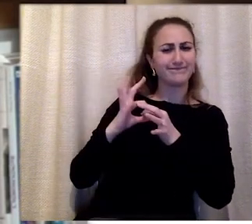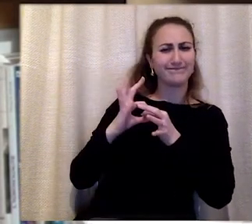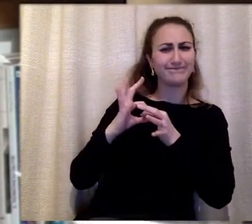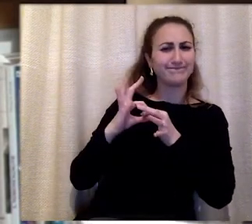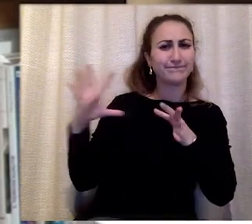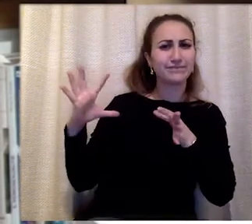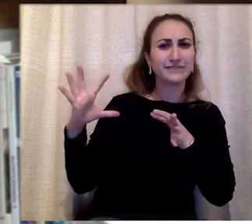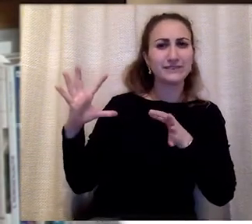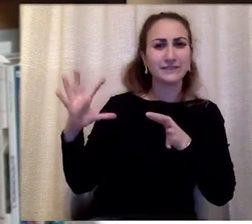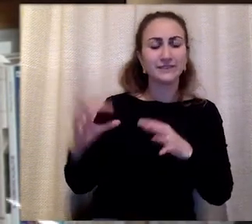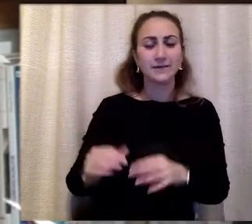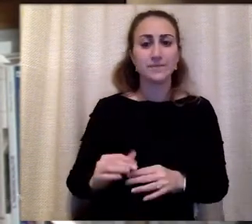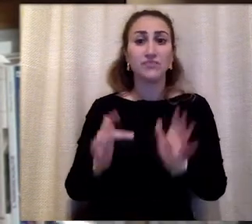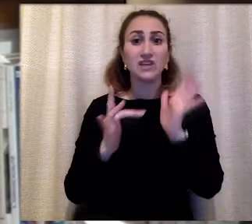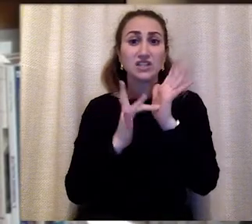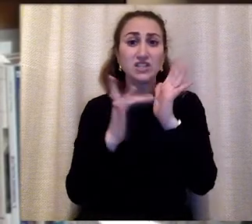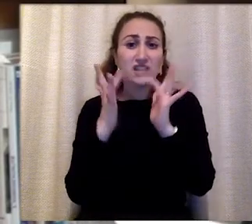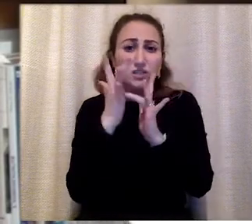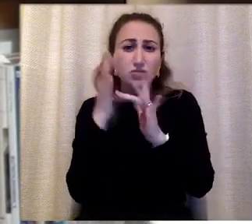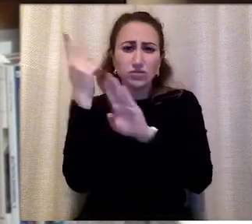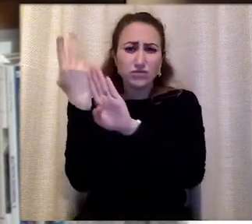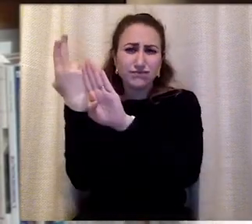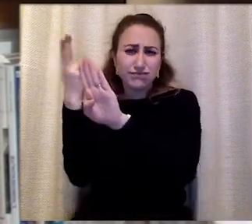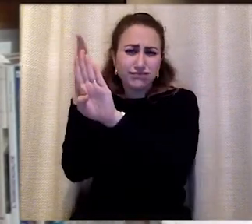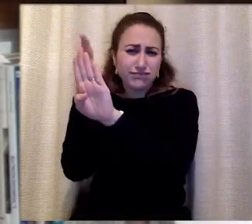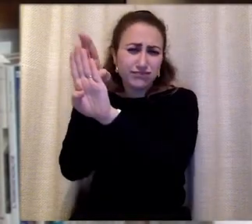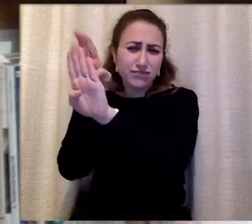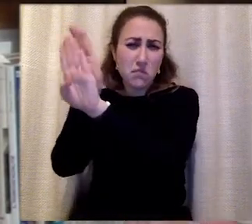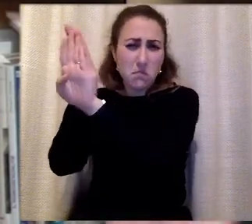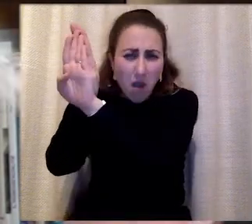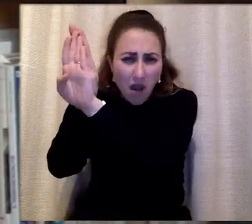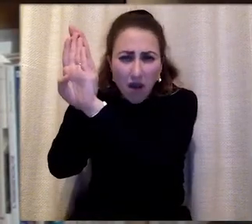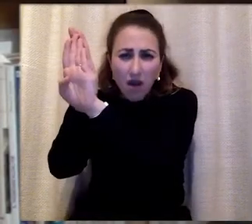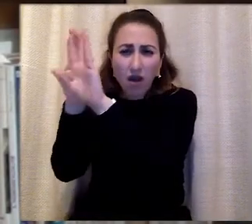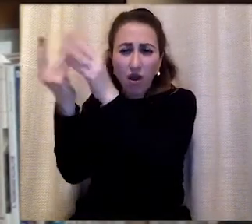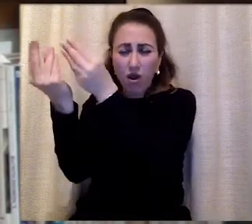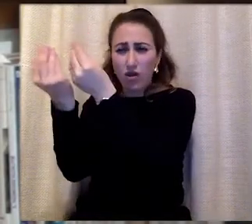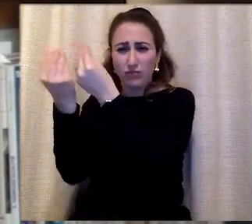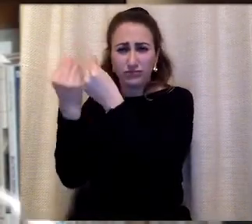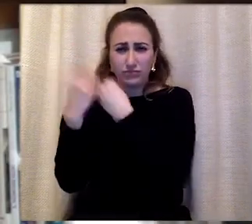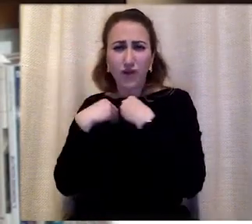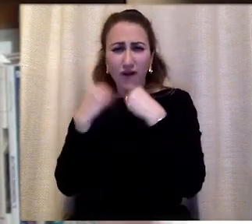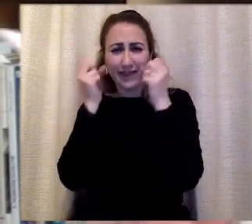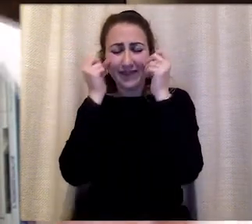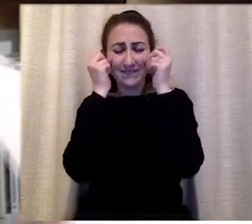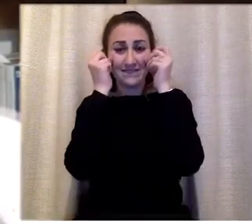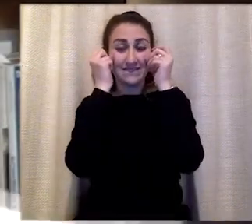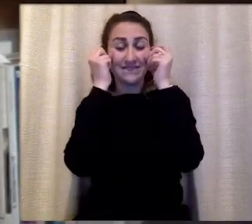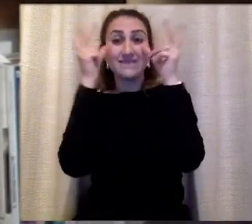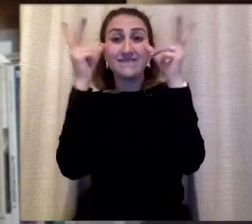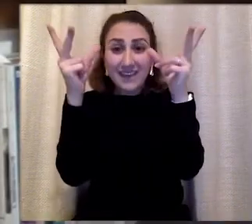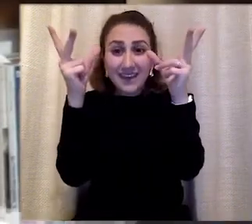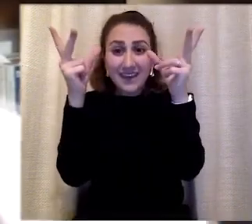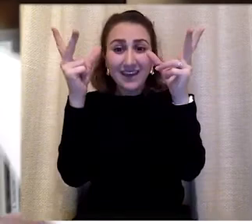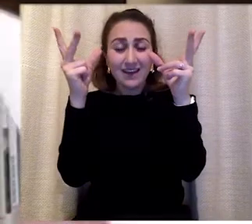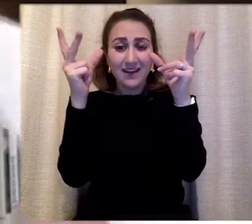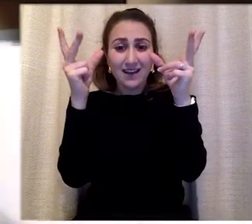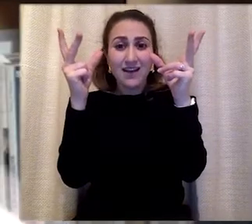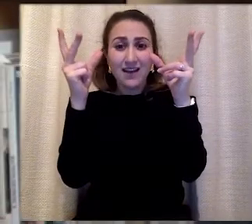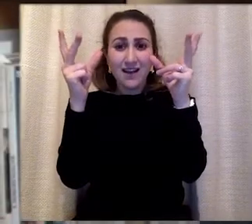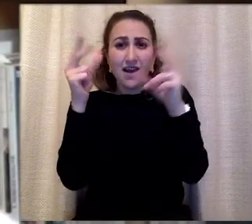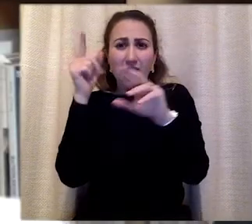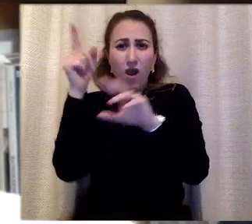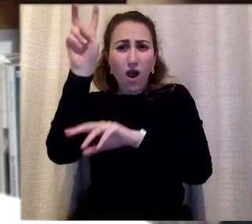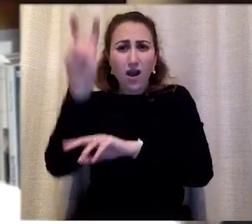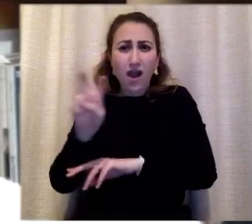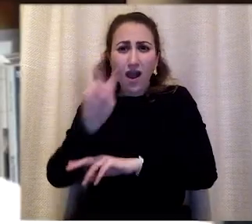Il a fallu que Jésus donne sa vie pour cela. Il a fallu qu'il vienne vivre parmi nous, qu'il offre sa vie, qu'il meure